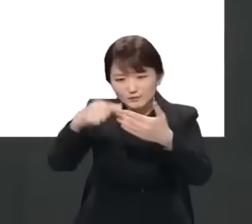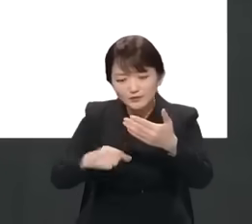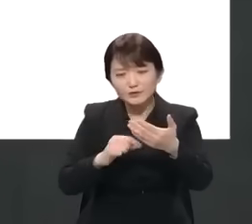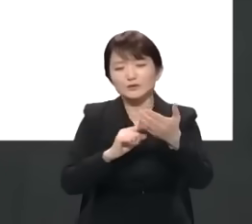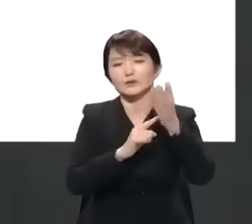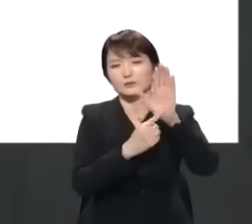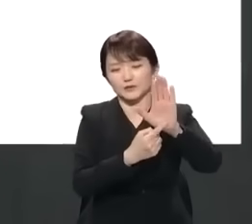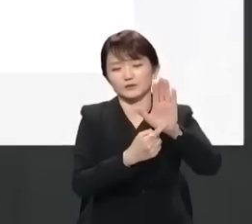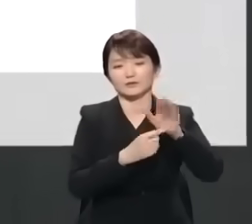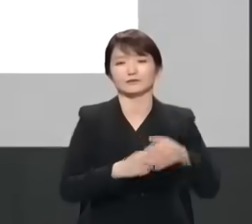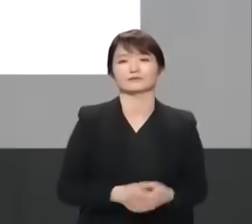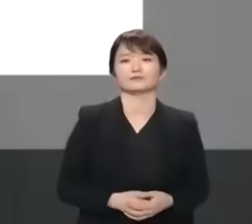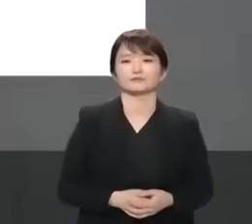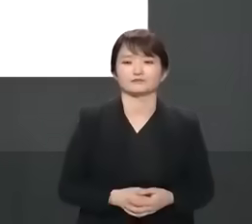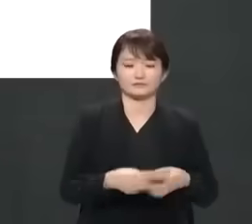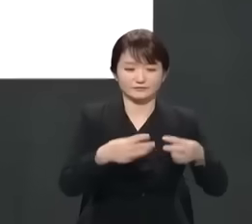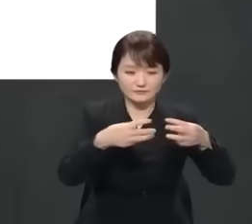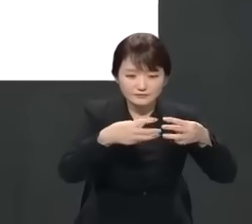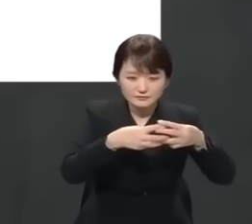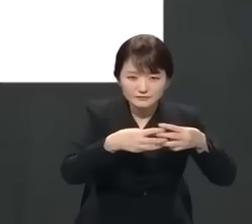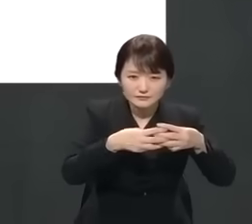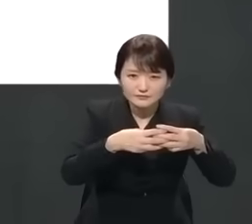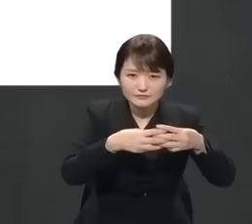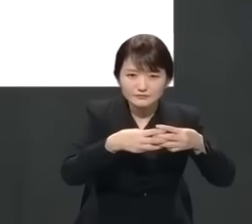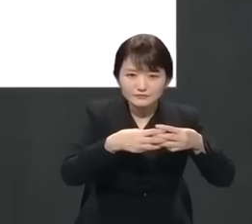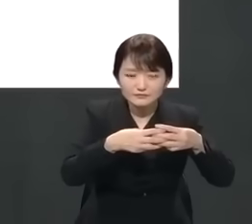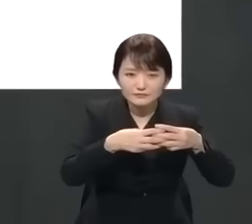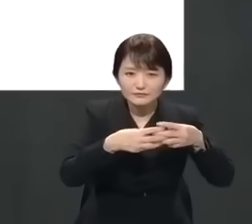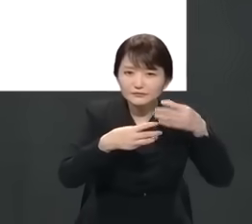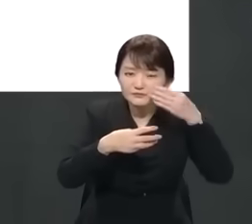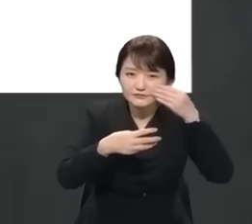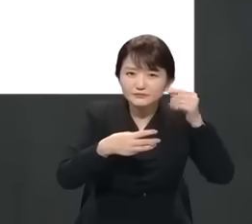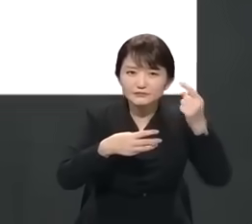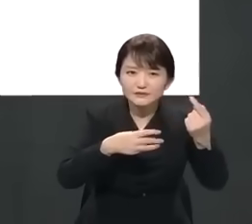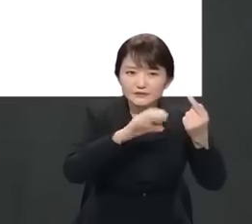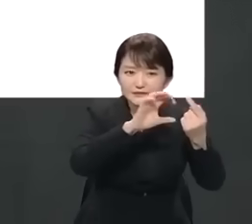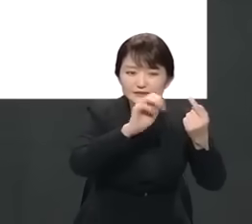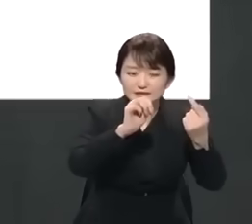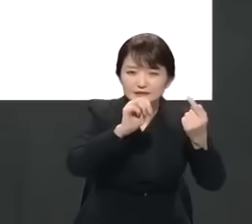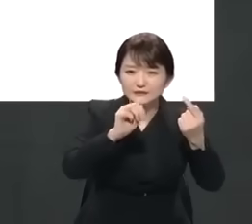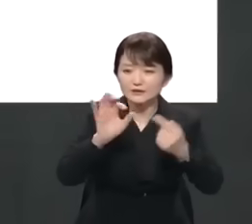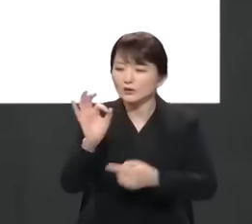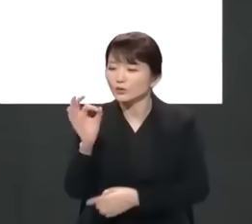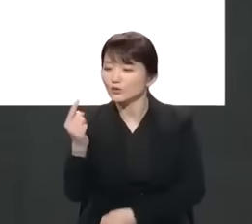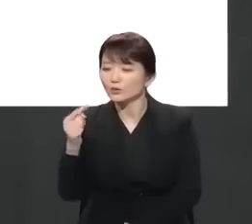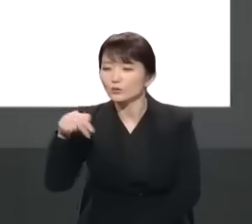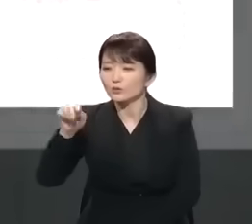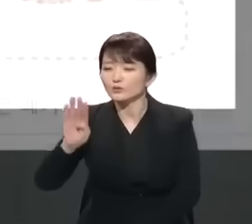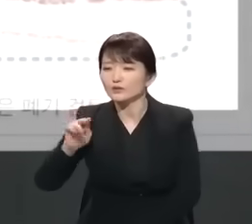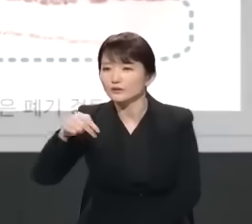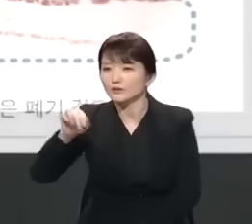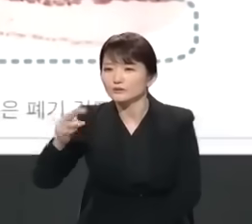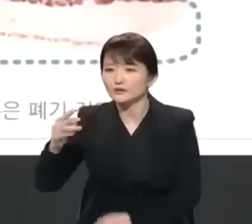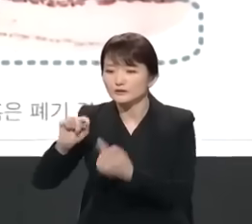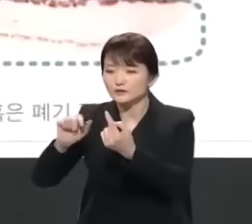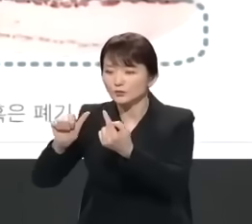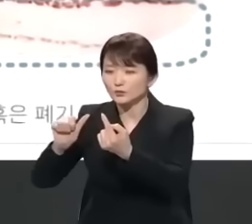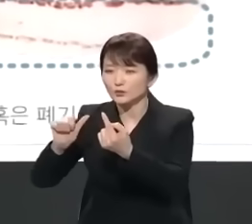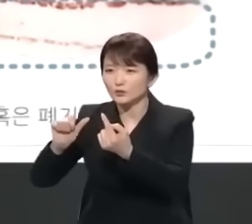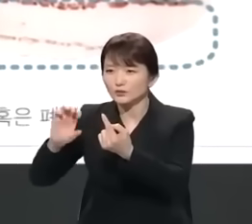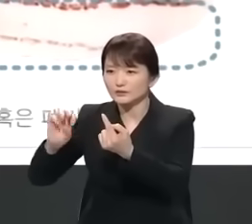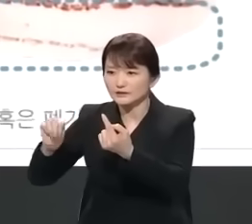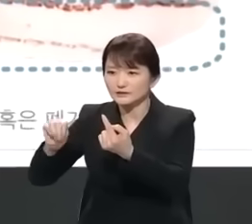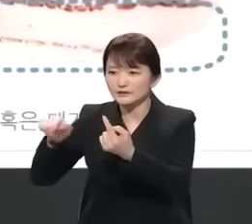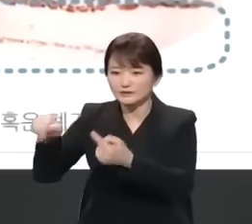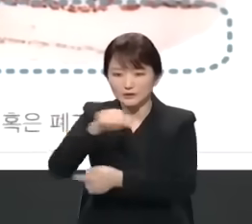그 삼겹살은 비계가 그니까 삼겹살은 보통 한 지방이 1cm 이하 5겹 살은 1.5cm 이하 정도가 정상이라고 하는데 그것도 역시